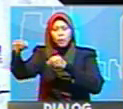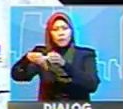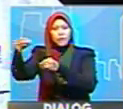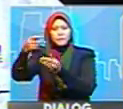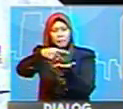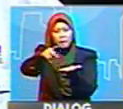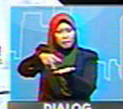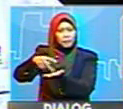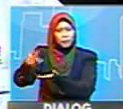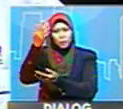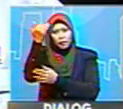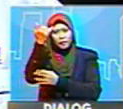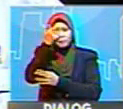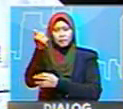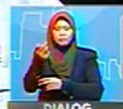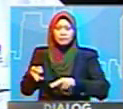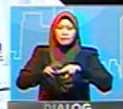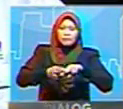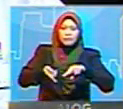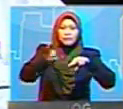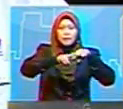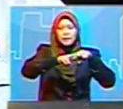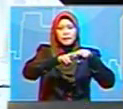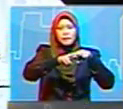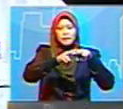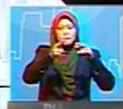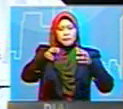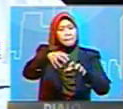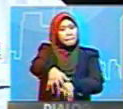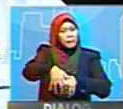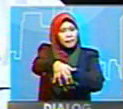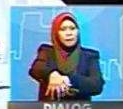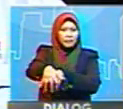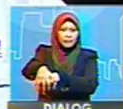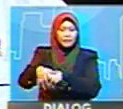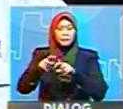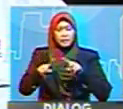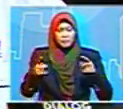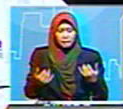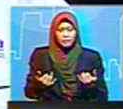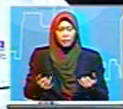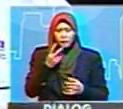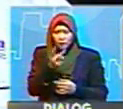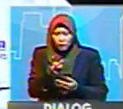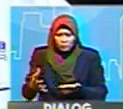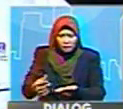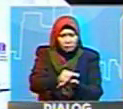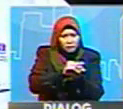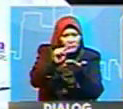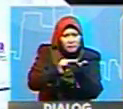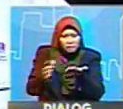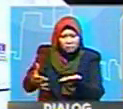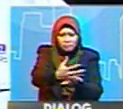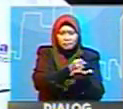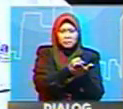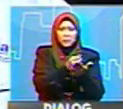pendapatan petani nilayan dan penternak tetapi sehingga hari ini kita masih lihat bahawa pendapatan mereka masih tidak berubah